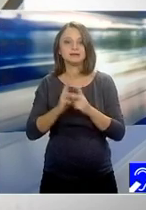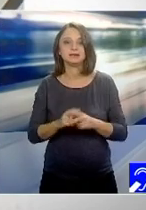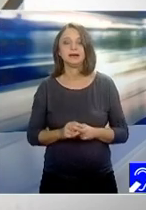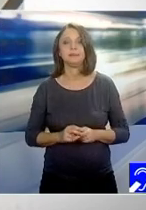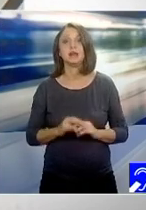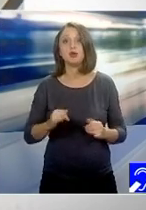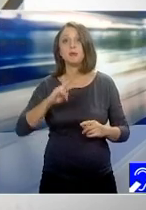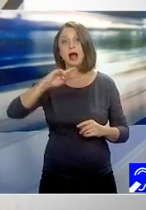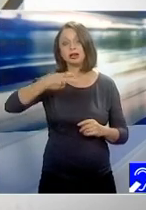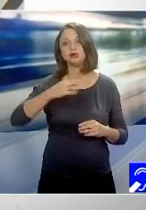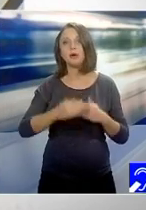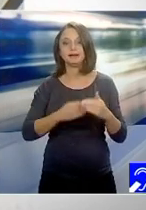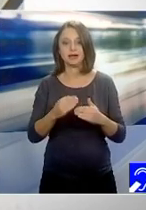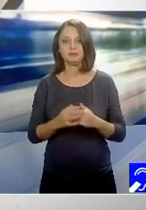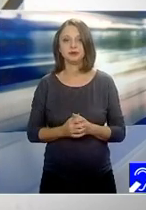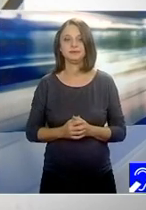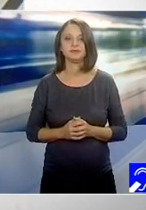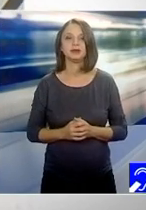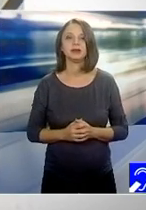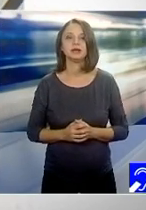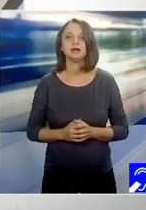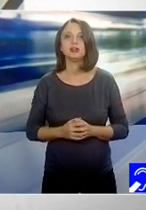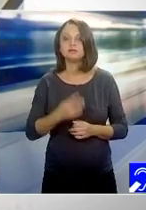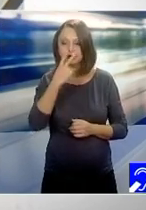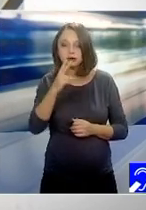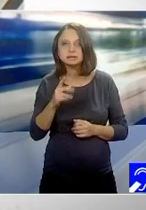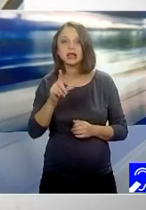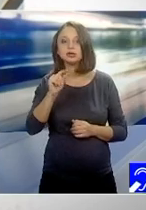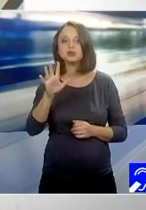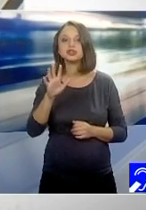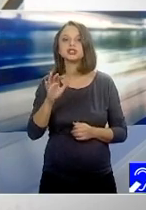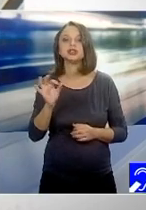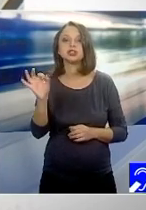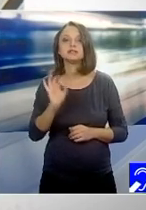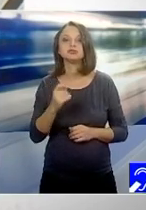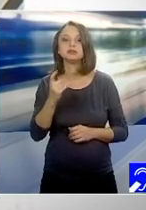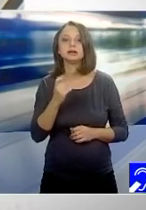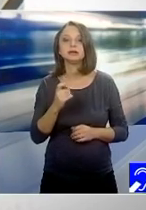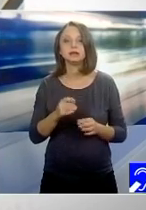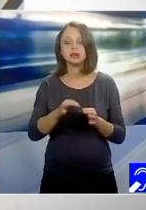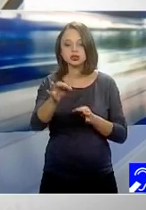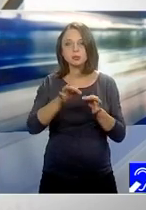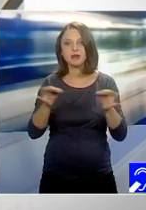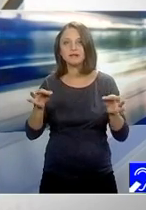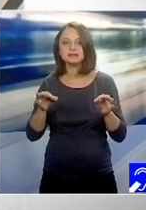doua etapă, doar parcurgând 25% din suprafețele de probă, care ele sunt permanente, cu coordonate, nu le știe nimeni ca să nu se